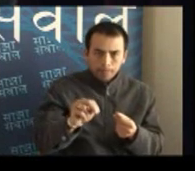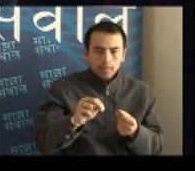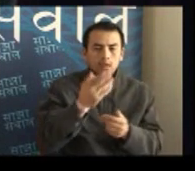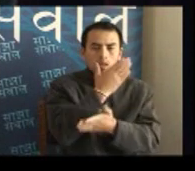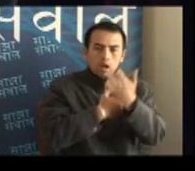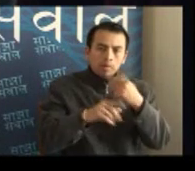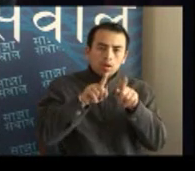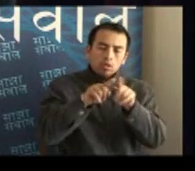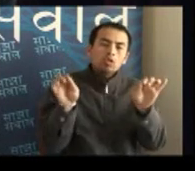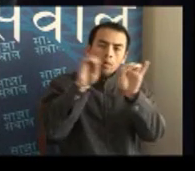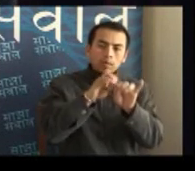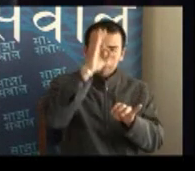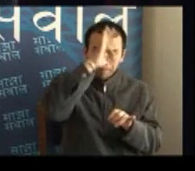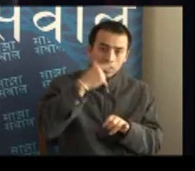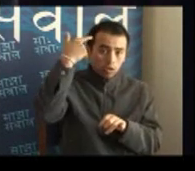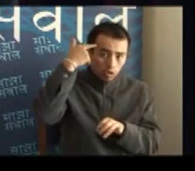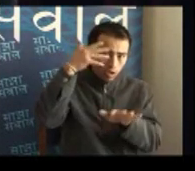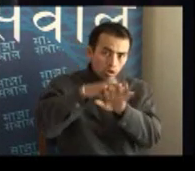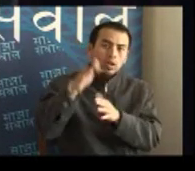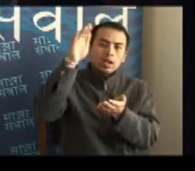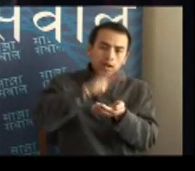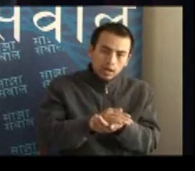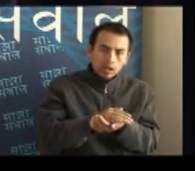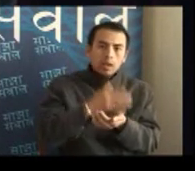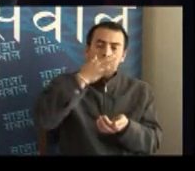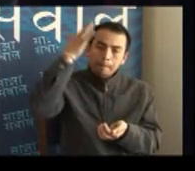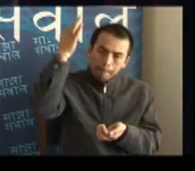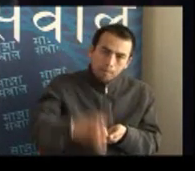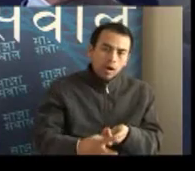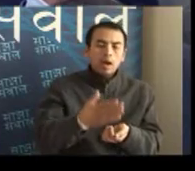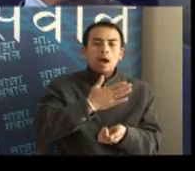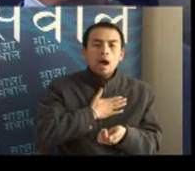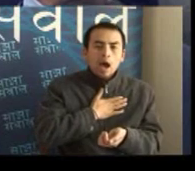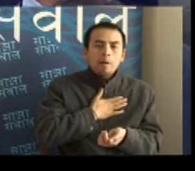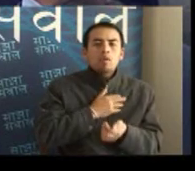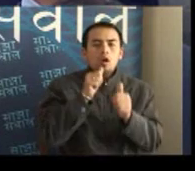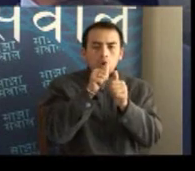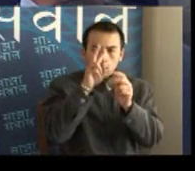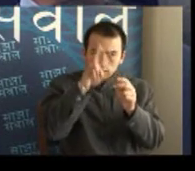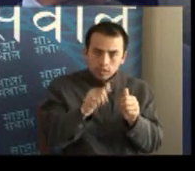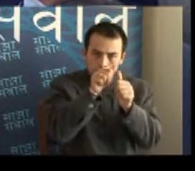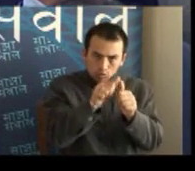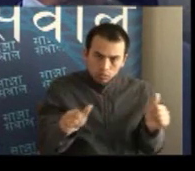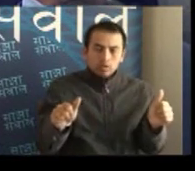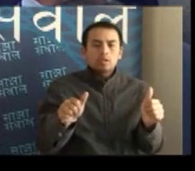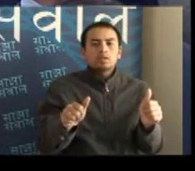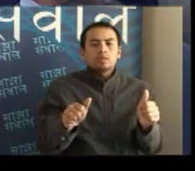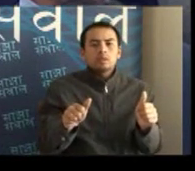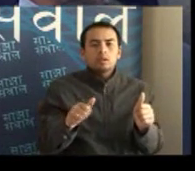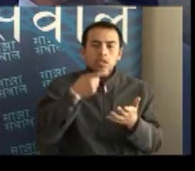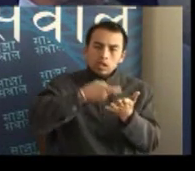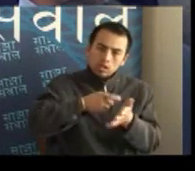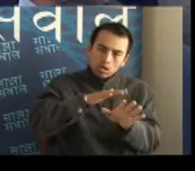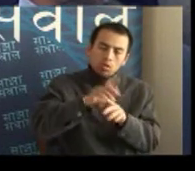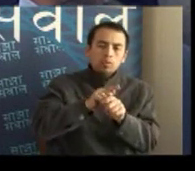हामीले अपाङ्गतासँग सम्बन्धित एक्सपर्टहरूलाई नै राखेर वास्तविक रूपमा हाम्रै परिवेशलाई सुहाउने खालको परिवेश